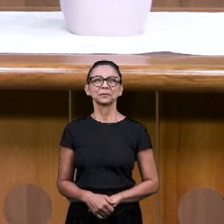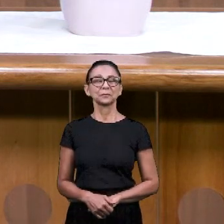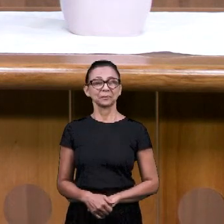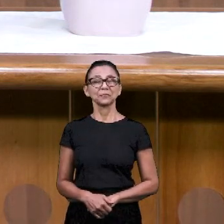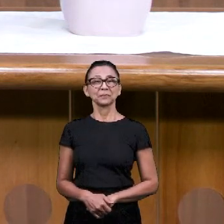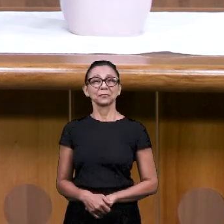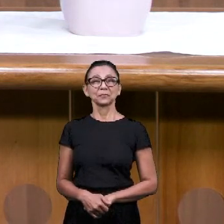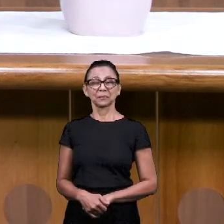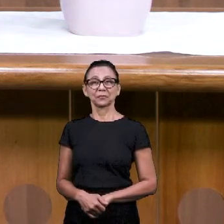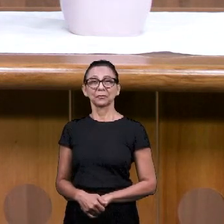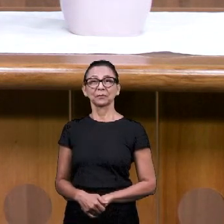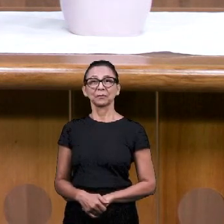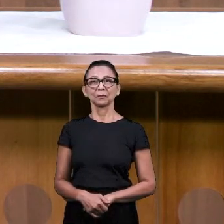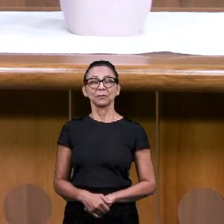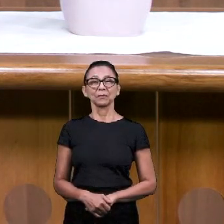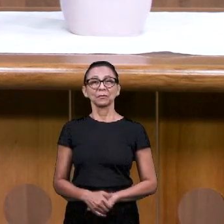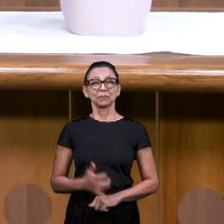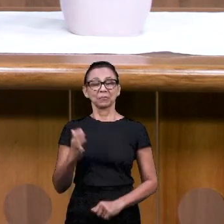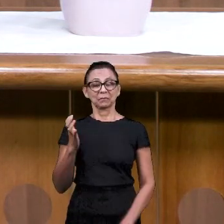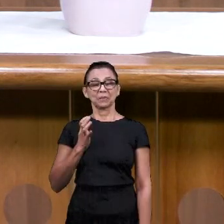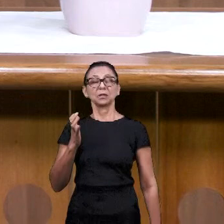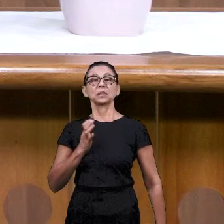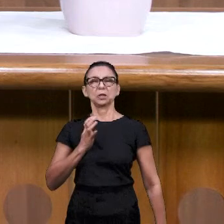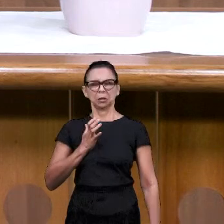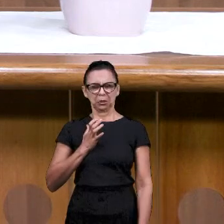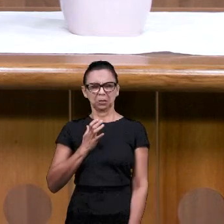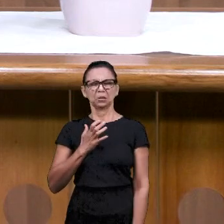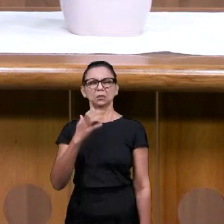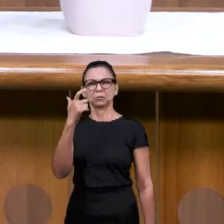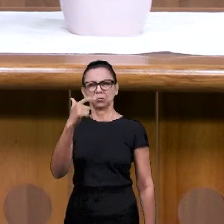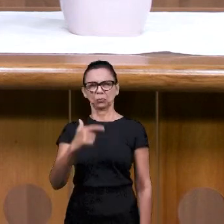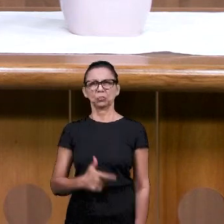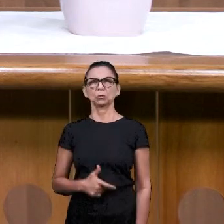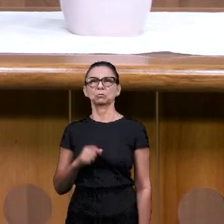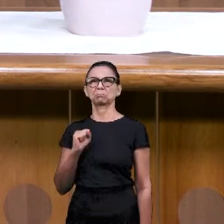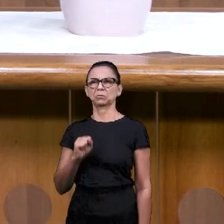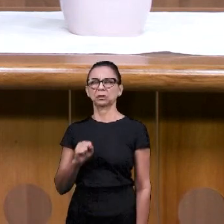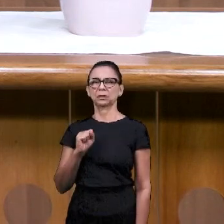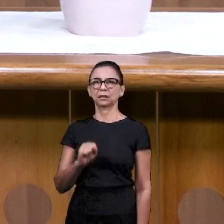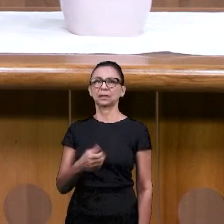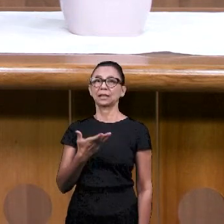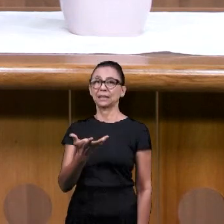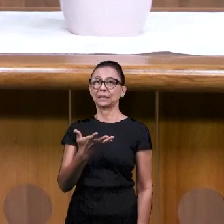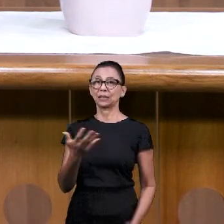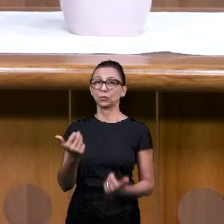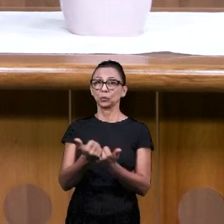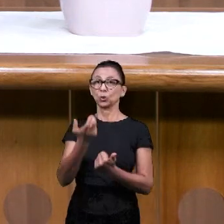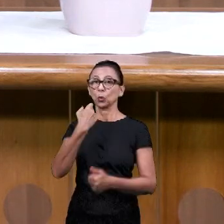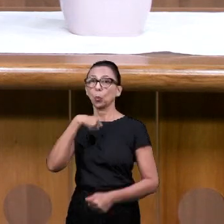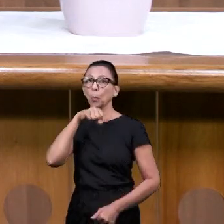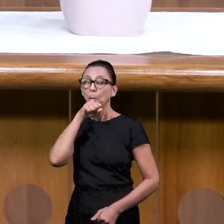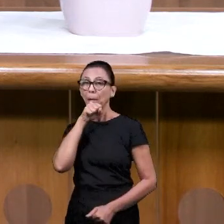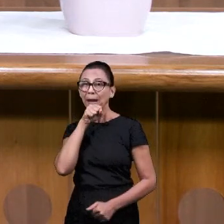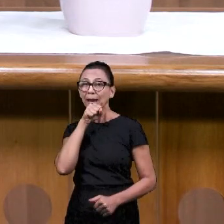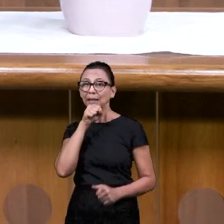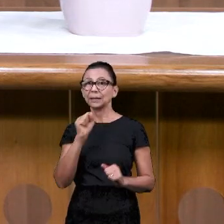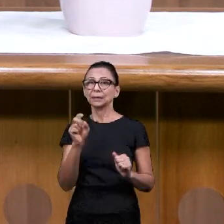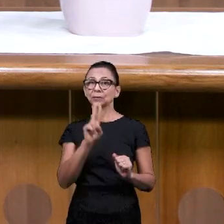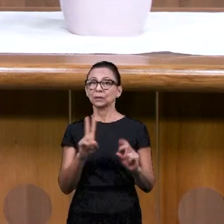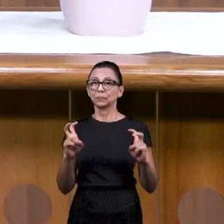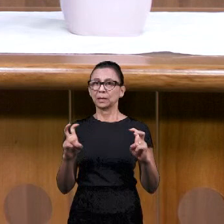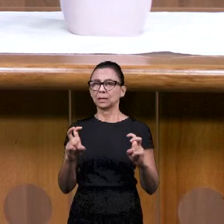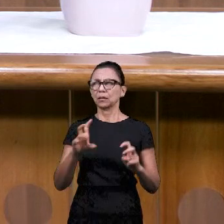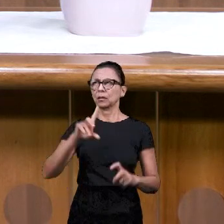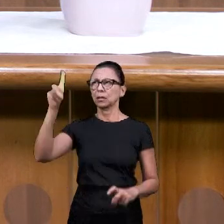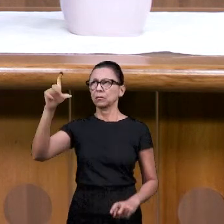qui se met à la place du Père. Le Père, c'est je suis. Je me suis enrichi, c'est celui qui n'a pas besoin du